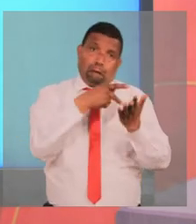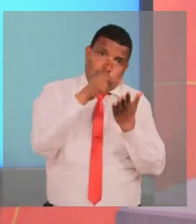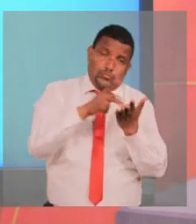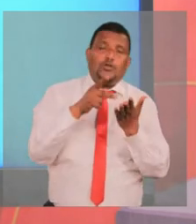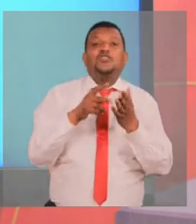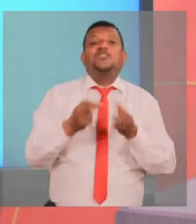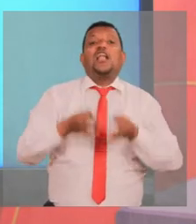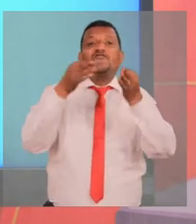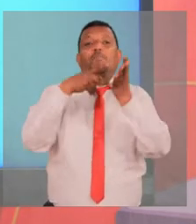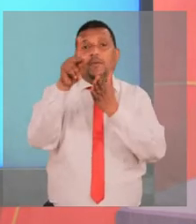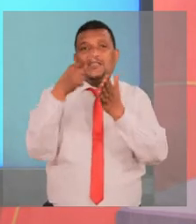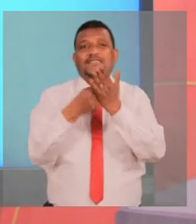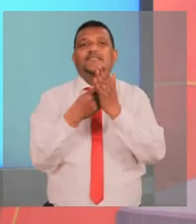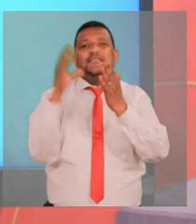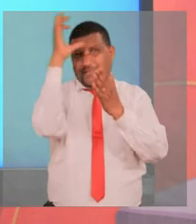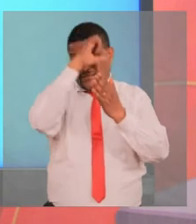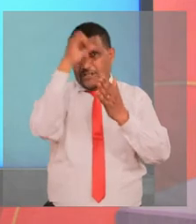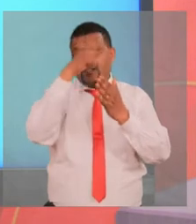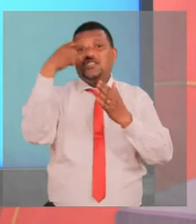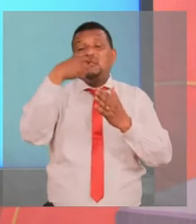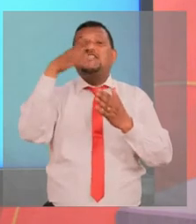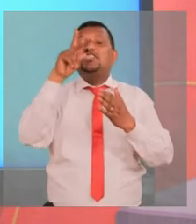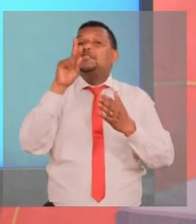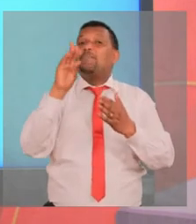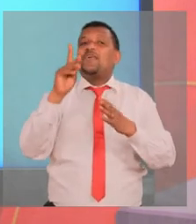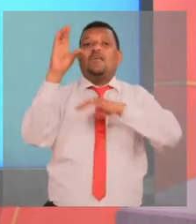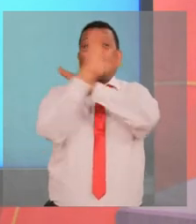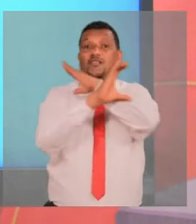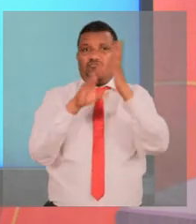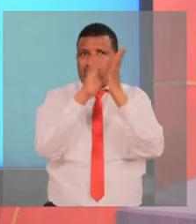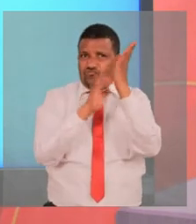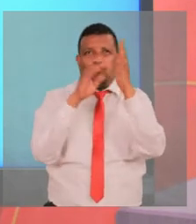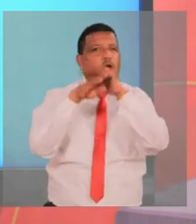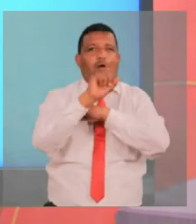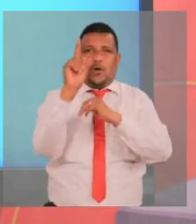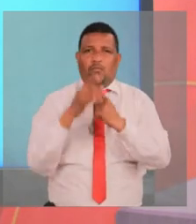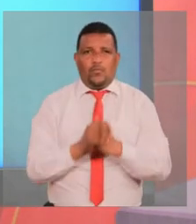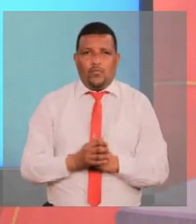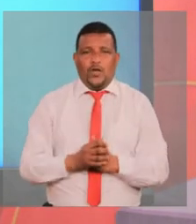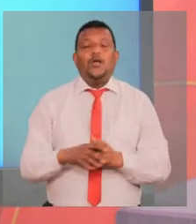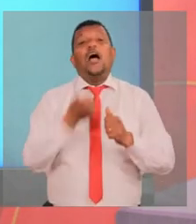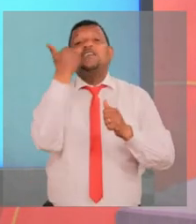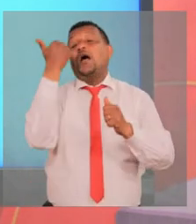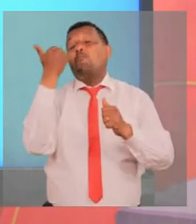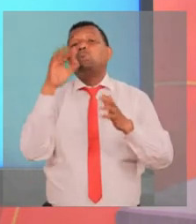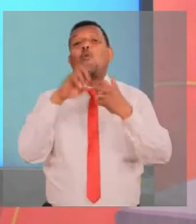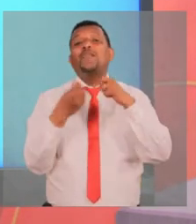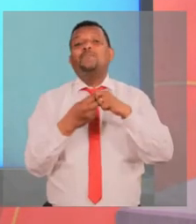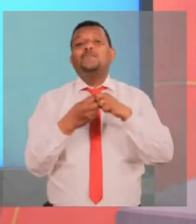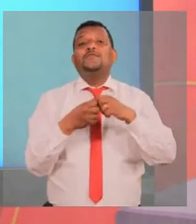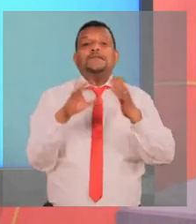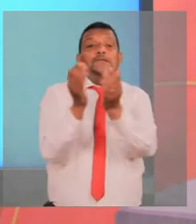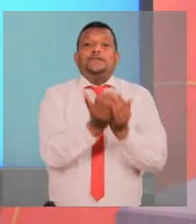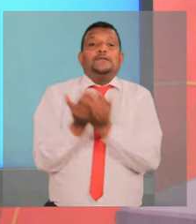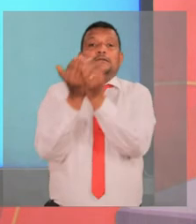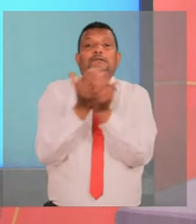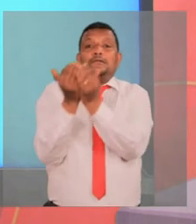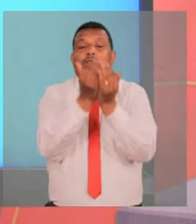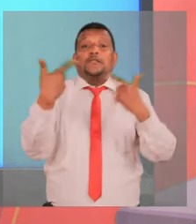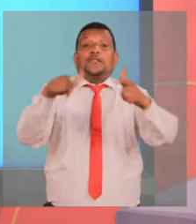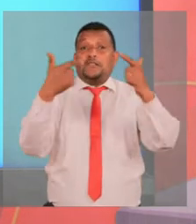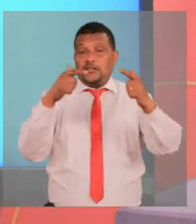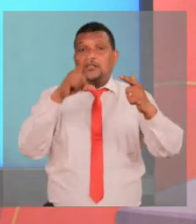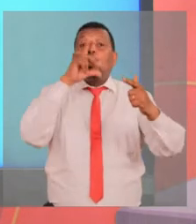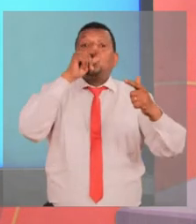पेमेंट आर नॉट इंक्लूडेड इन इंटिमेट सीन आफ जीडीपी आफ कंट्री टुगेदर फॉर विंटर गेम्स इन